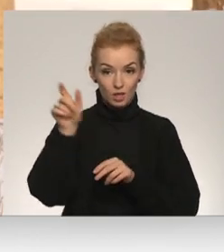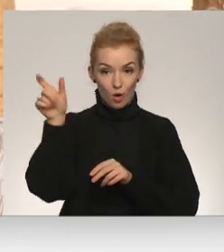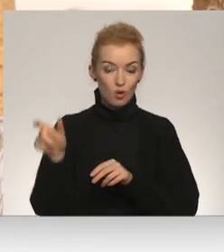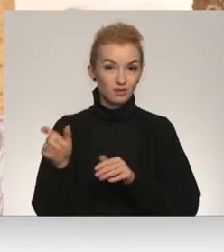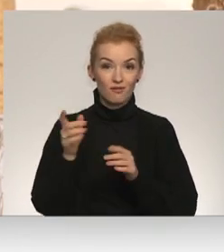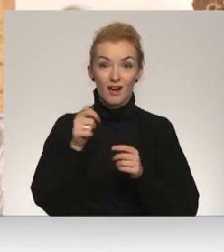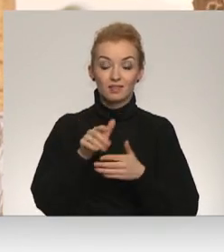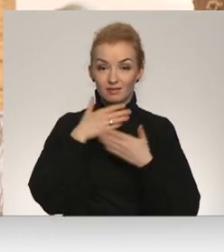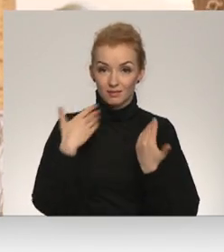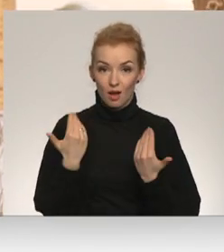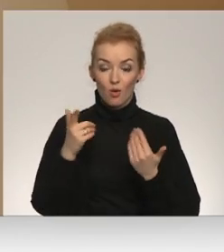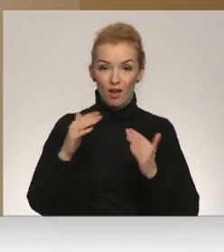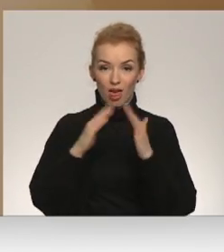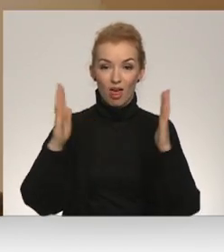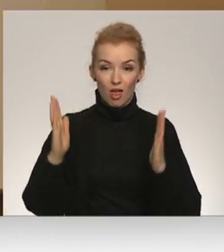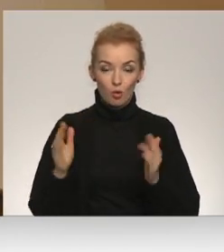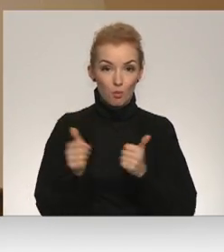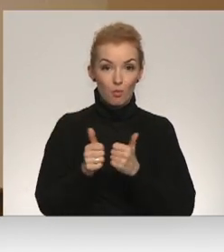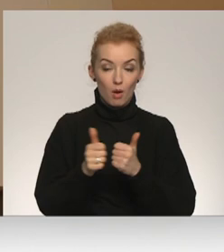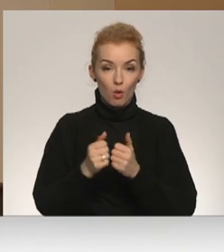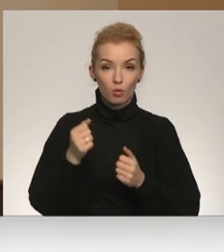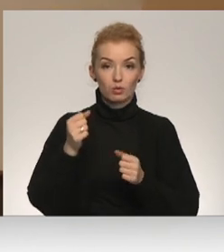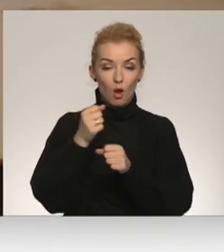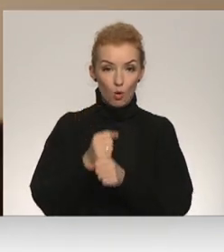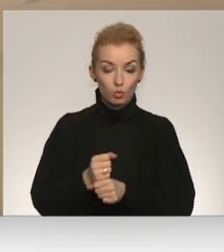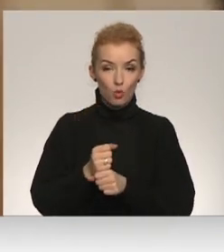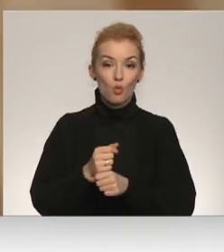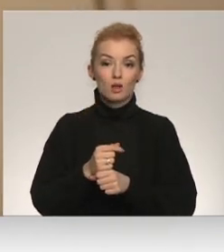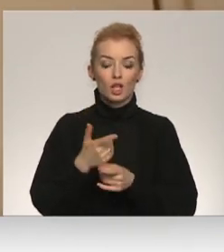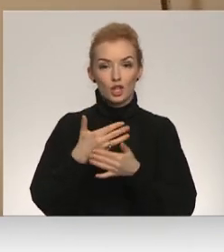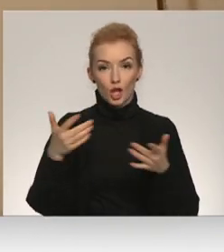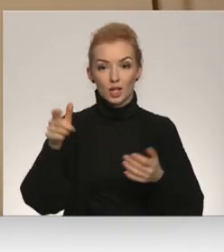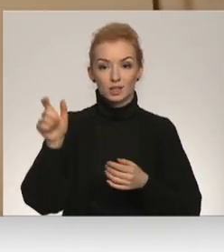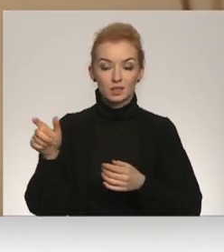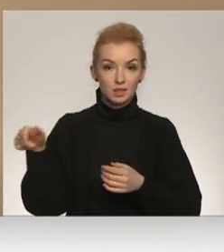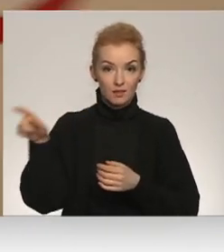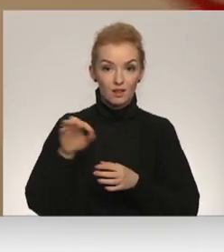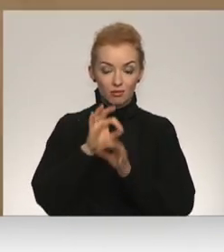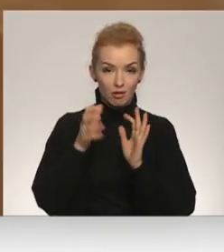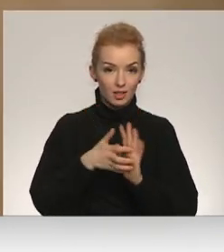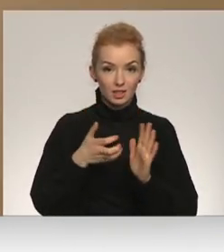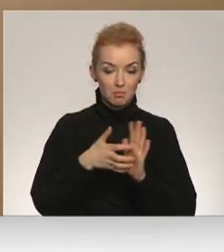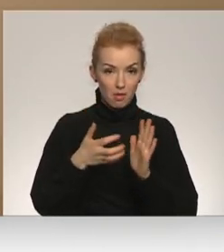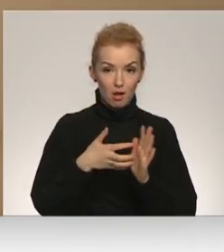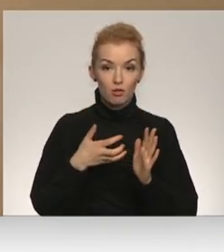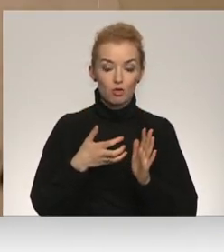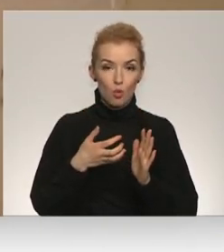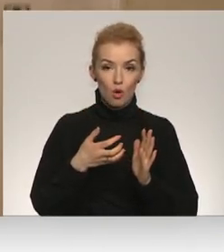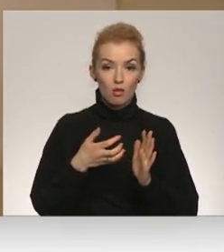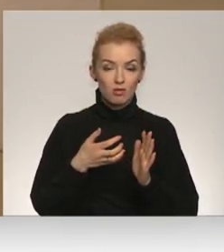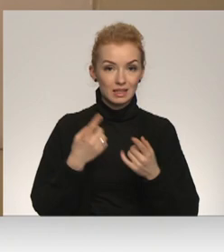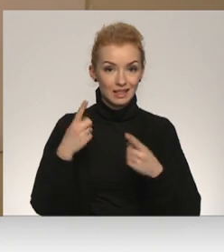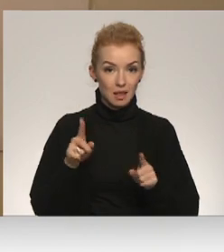kasierim nelielo ēku, blakus autoostei dažādi sabiedrības pārstāvji sākuši izmantot ne tikai tai